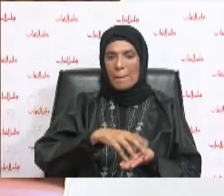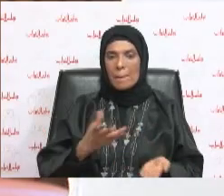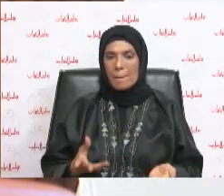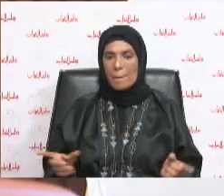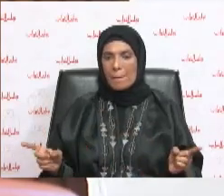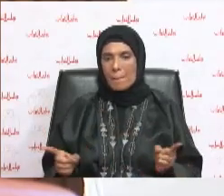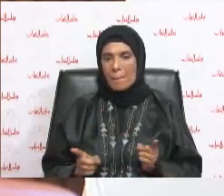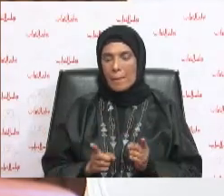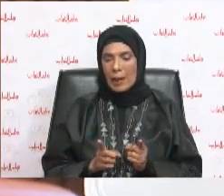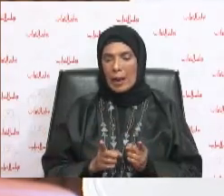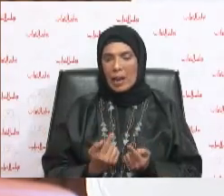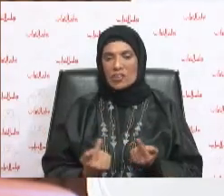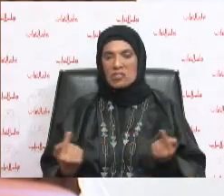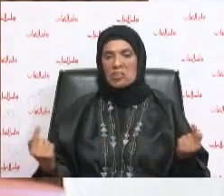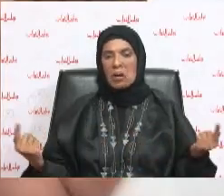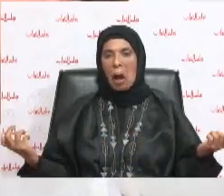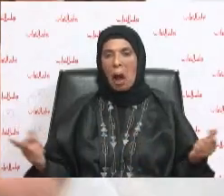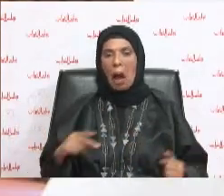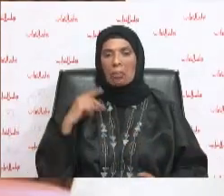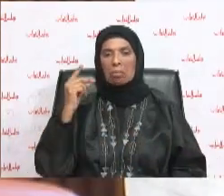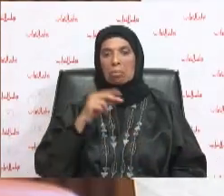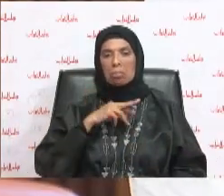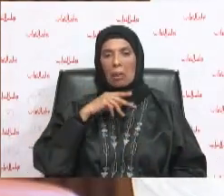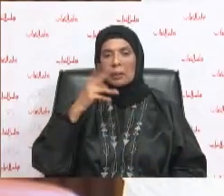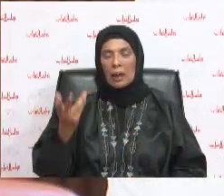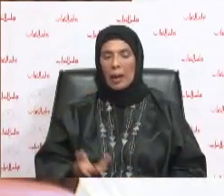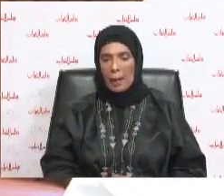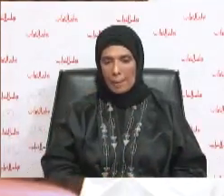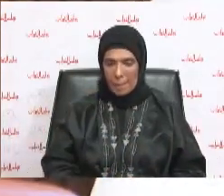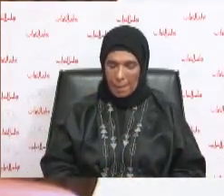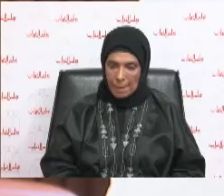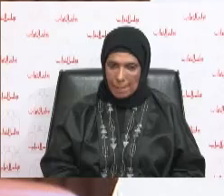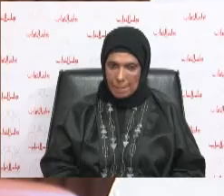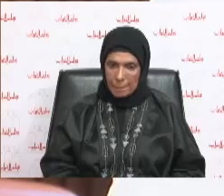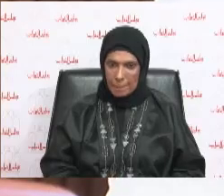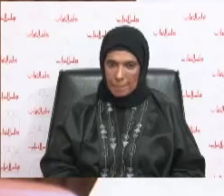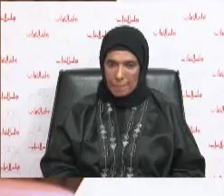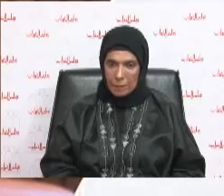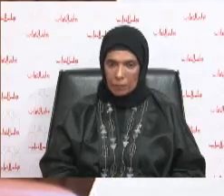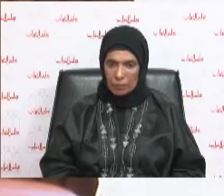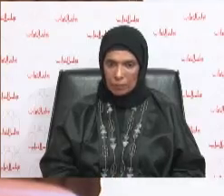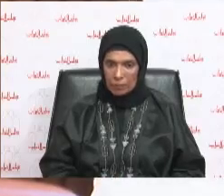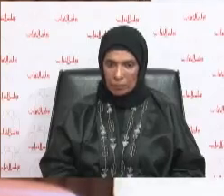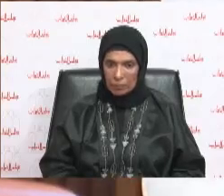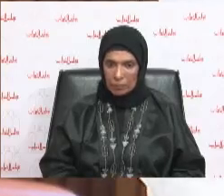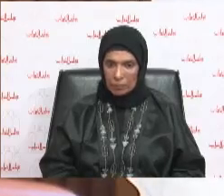العشب الطبيعي، يعني تجار يقدرون يسوي المصنع، احنا كوزارة ما نقدر نسوي مصنع